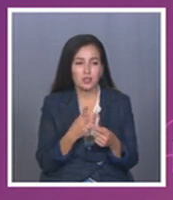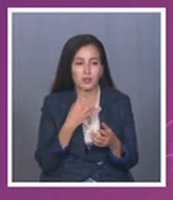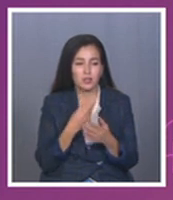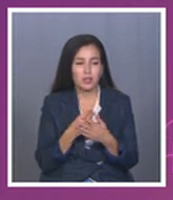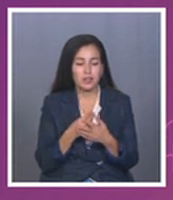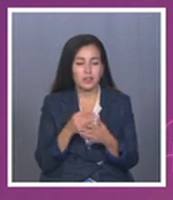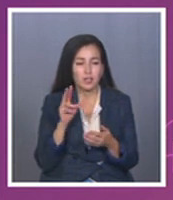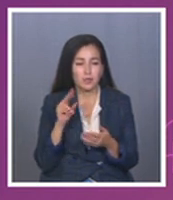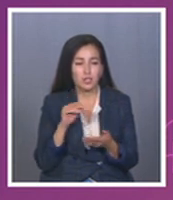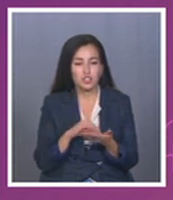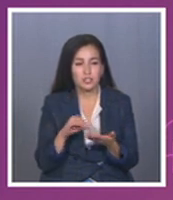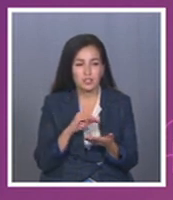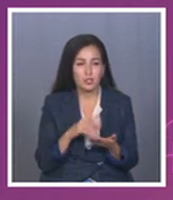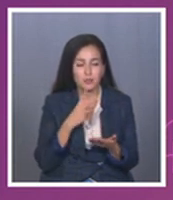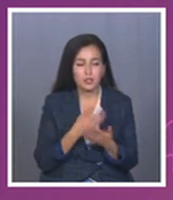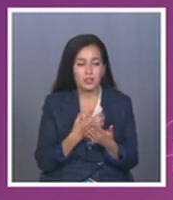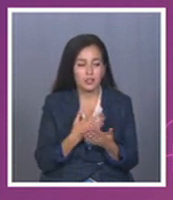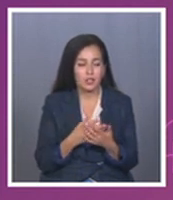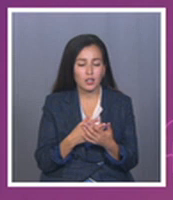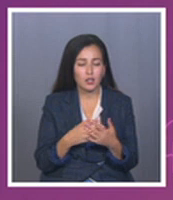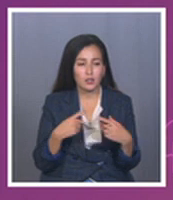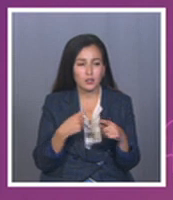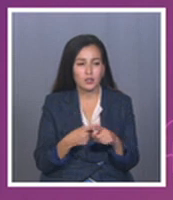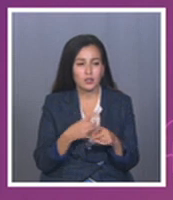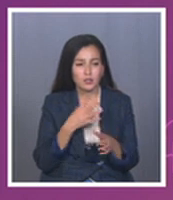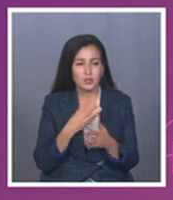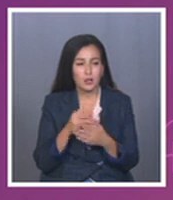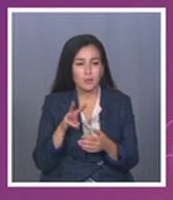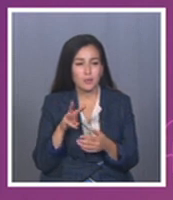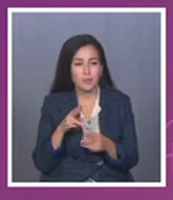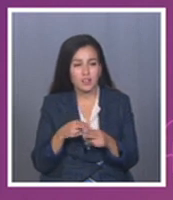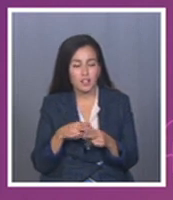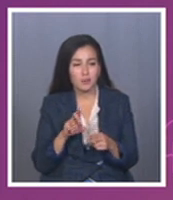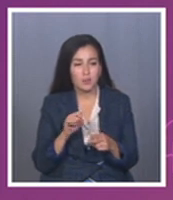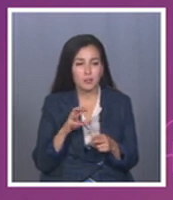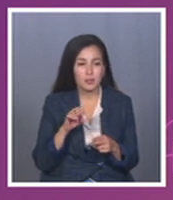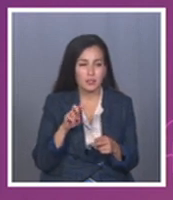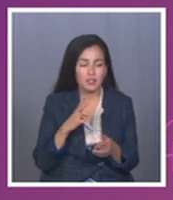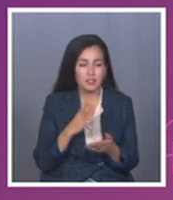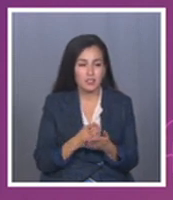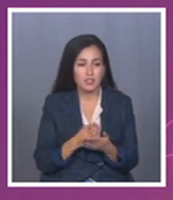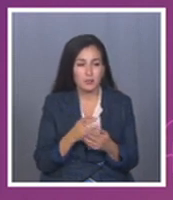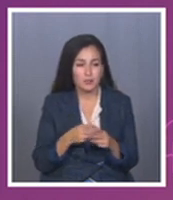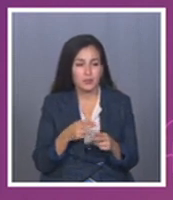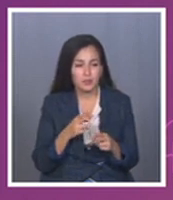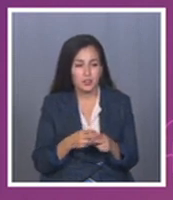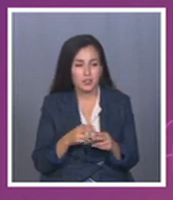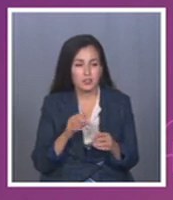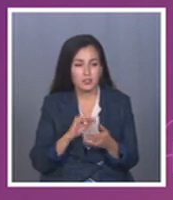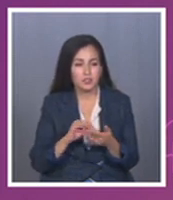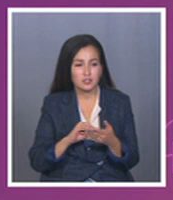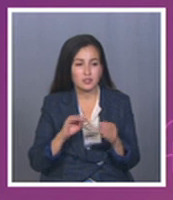жазамыз. Егер берілген қосылыс металл мен биметалдан тұрса, метал таңбасы әрқашан бірінші жазылатындығын айта кеткен